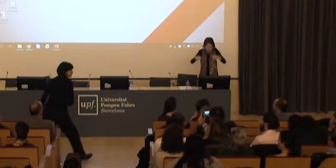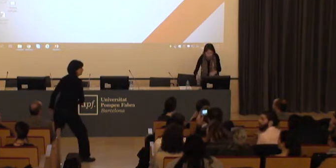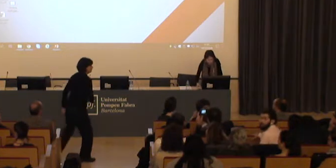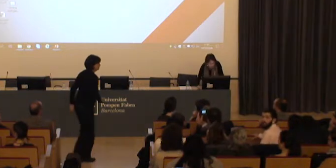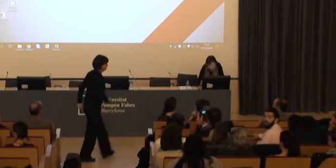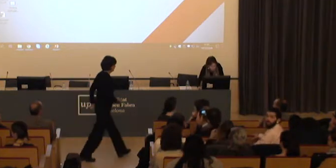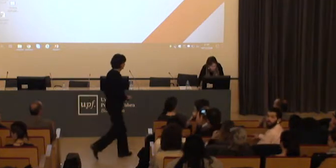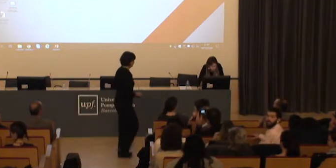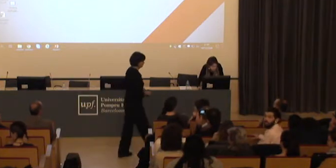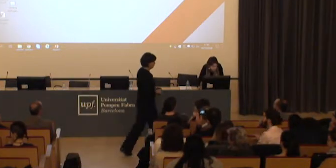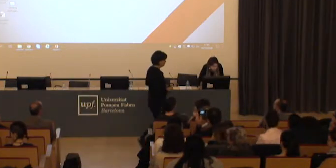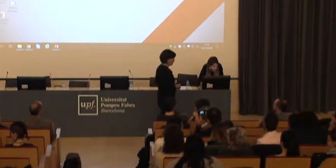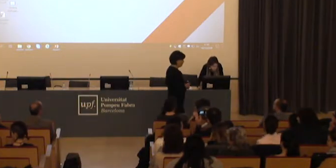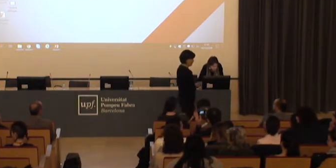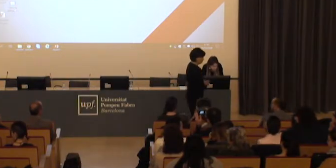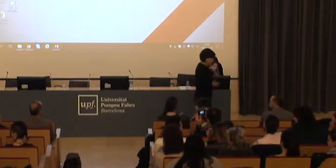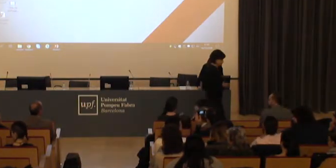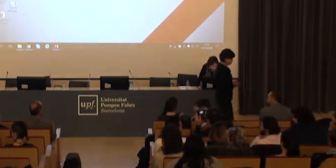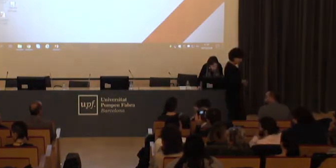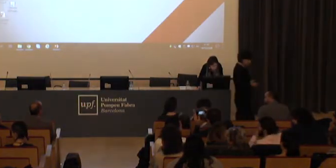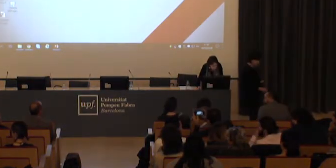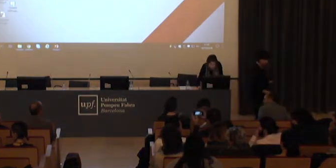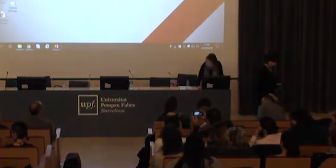Sisplau, si podeu baixar la llum.